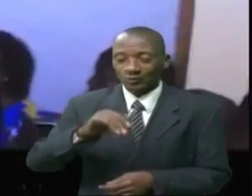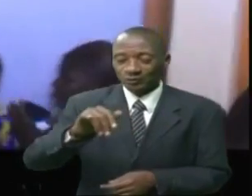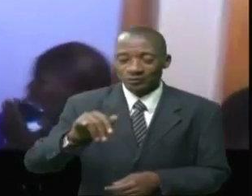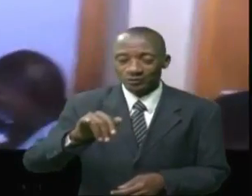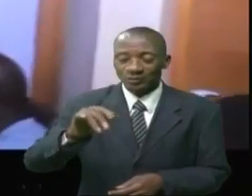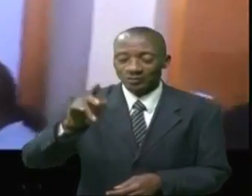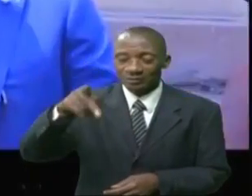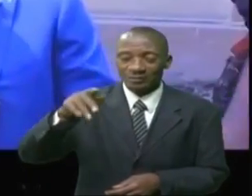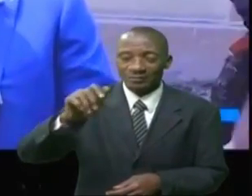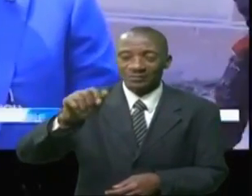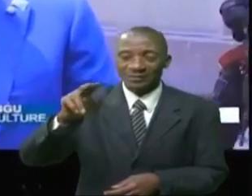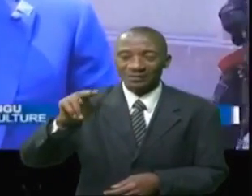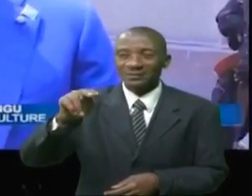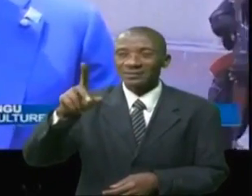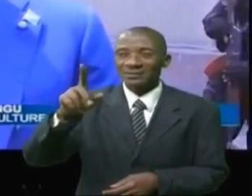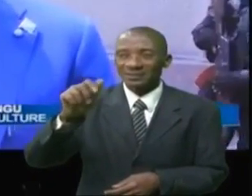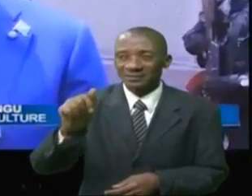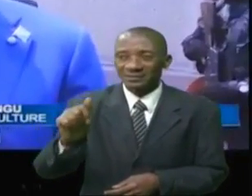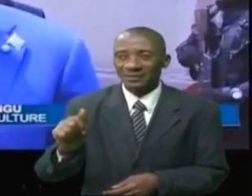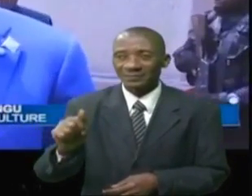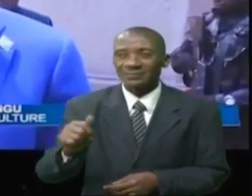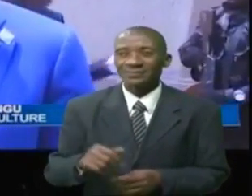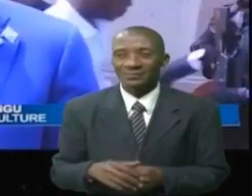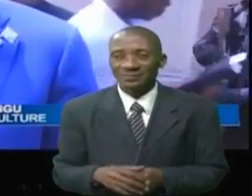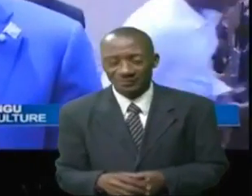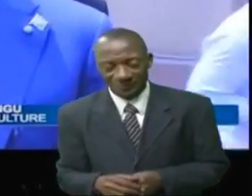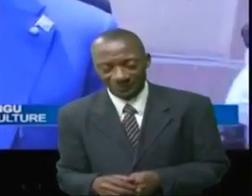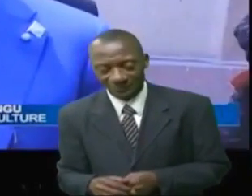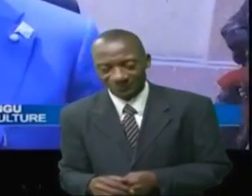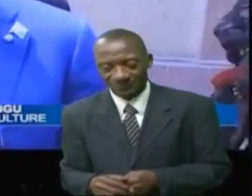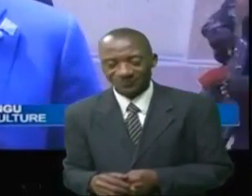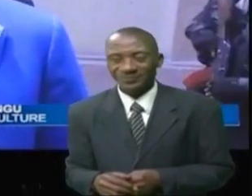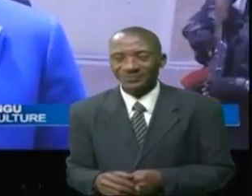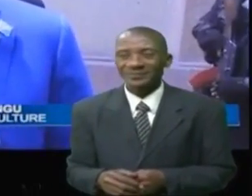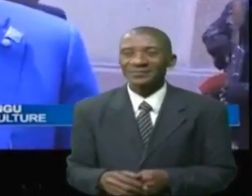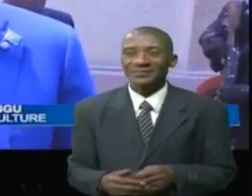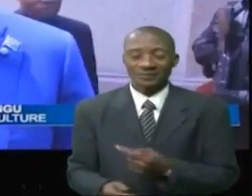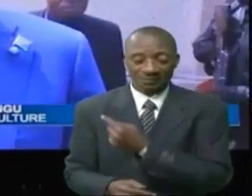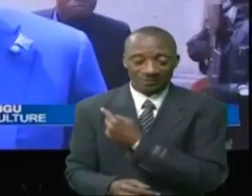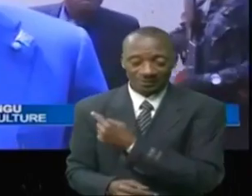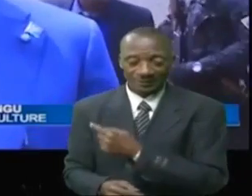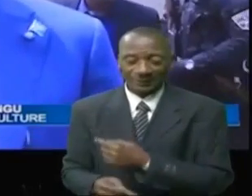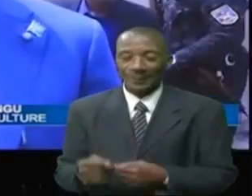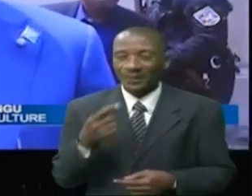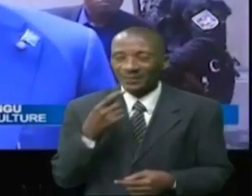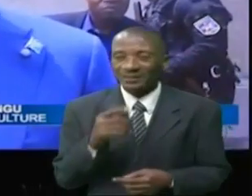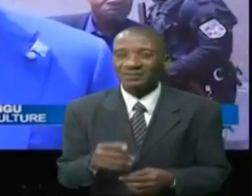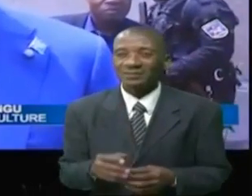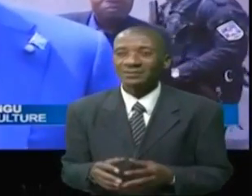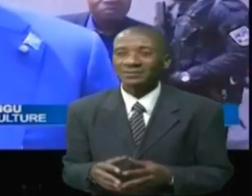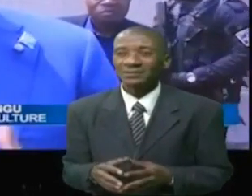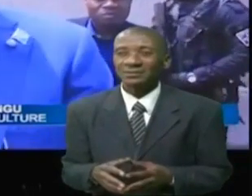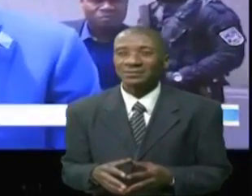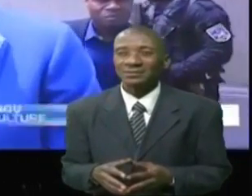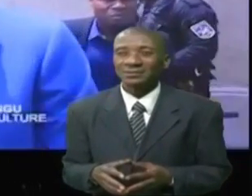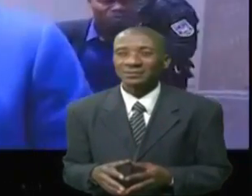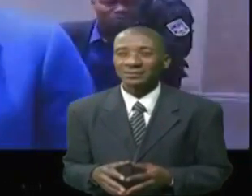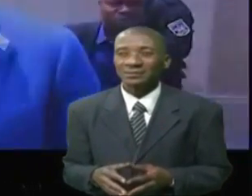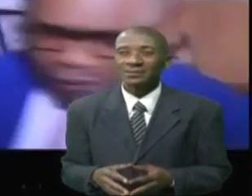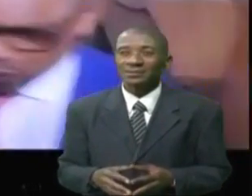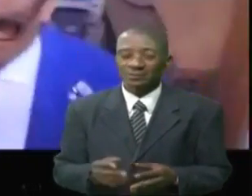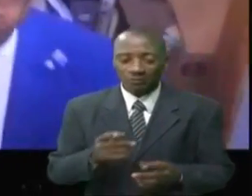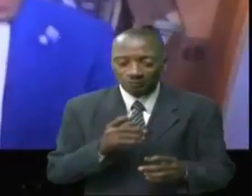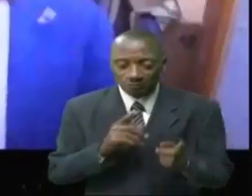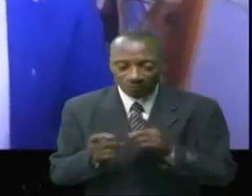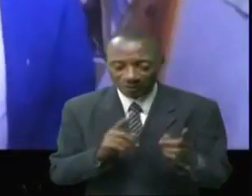en province. Les recettes qu'ils renvoient au niveau de la coordination ne sont pas suffisantes par rapport aux informations que nous avons